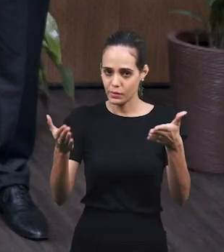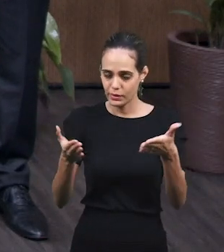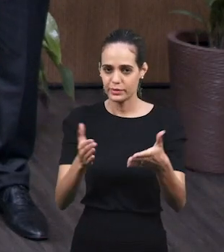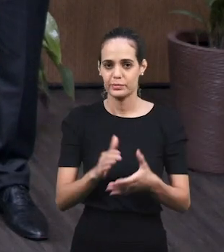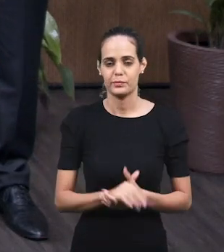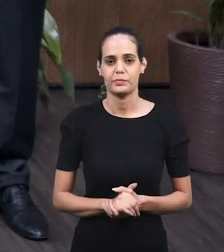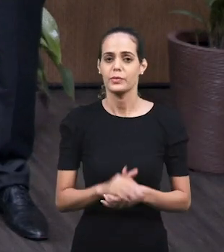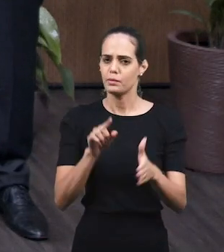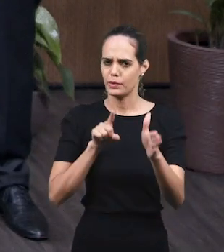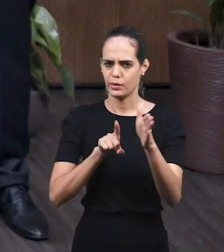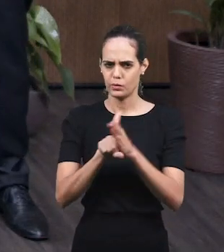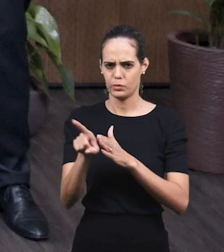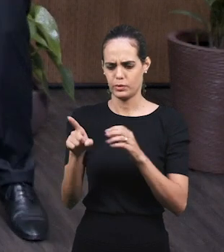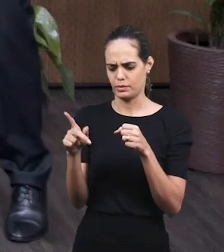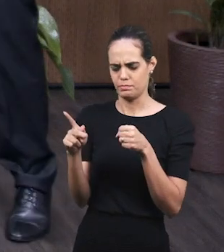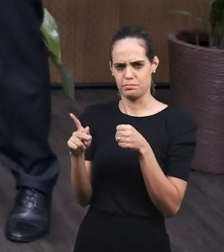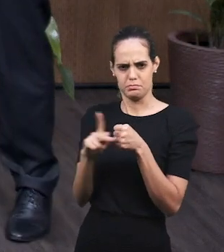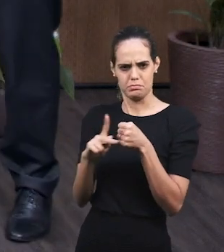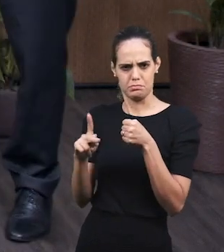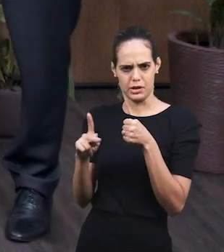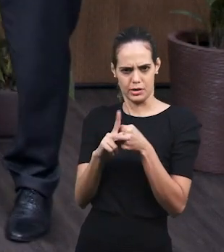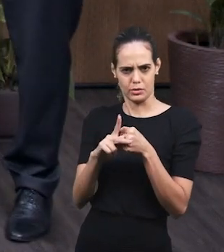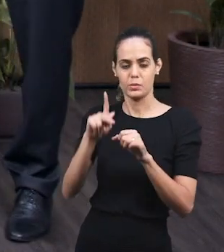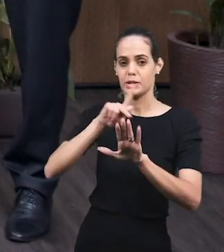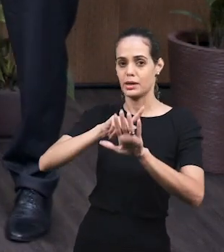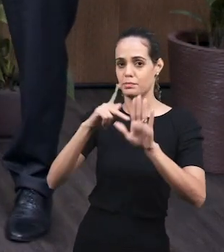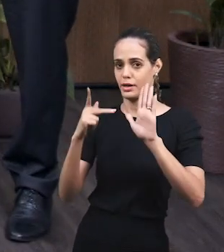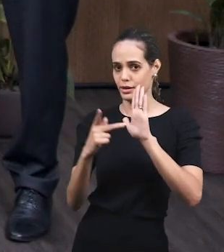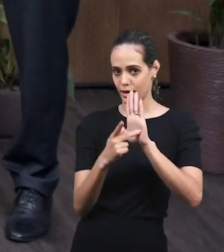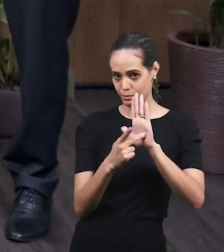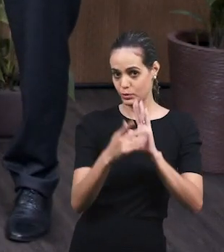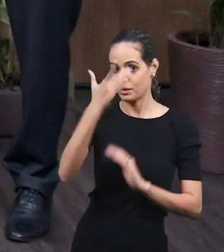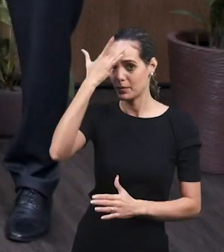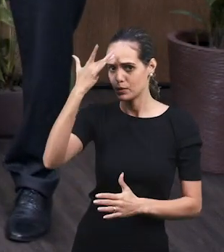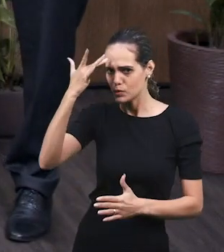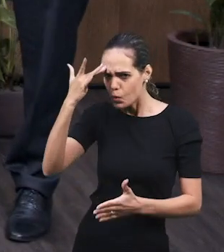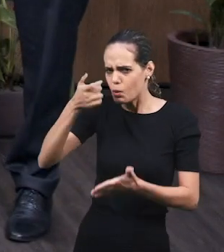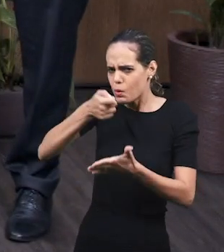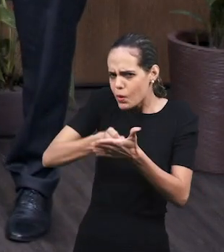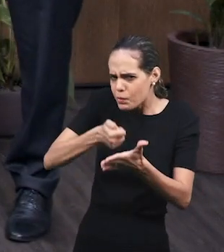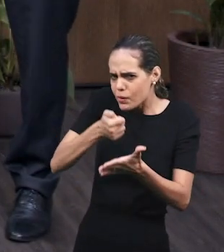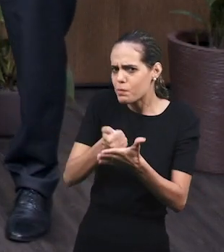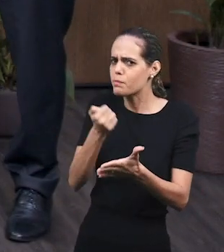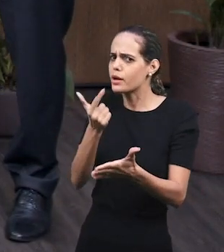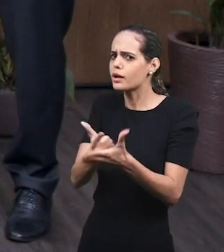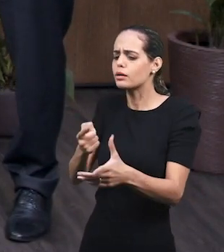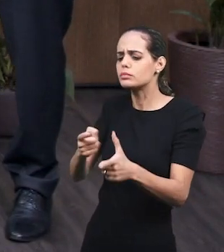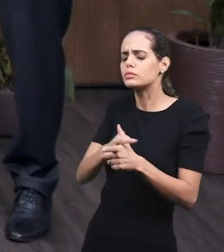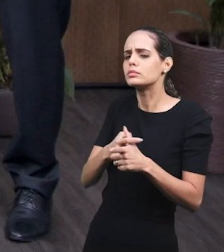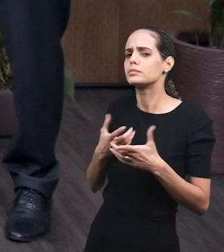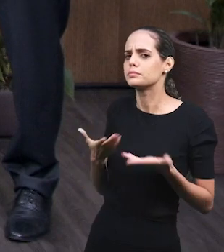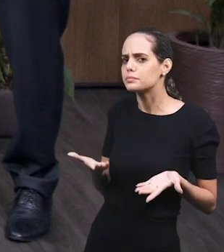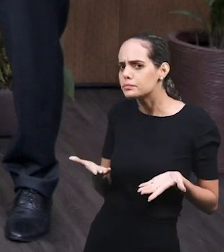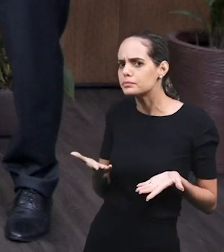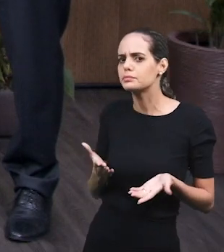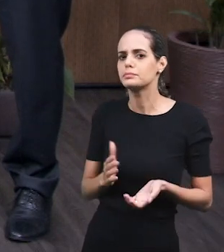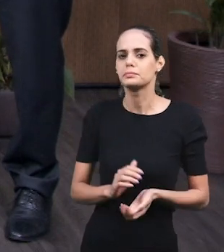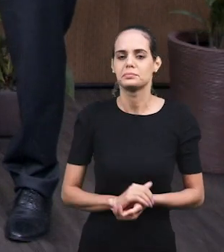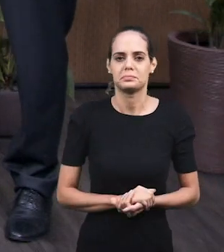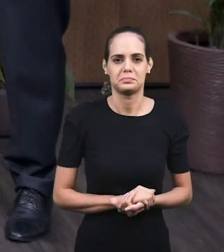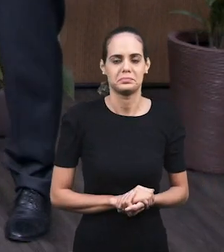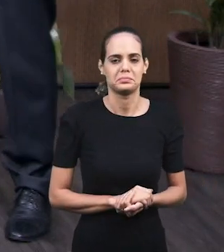citer quelques messages reçus avec des commentaires sur la question posée